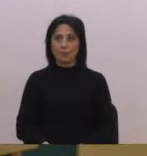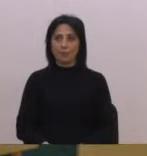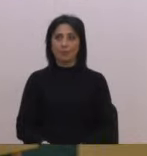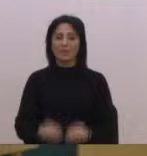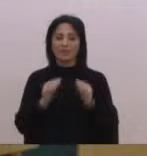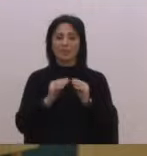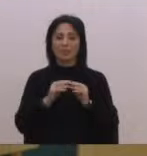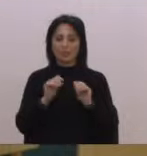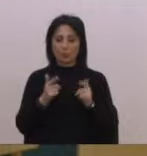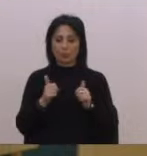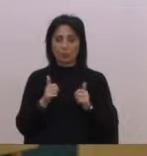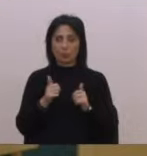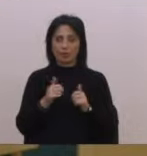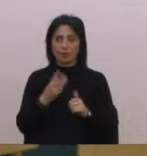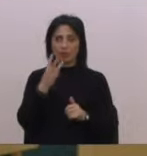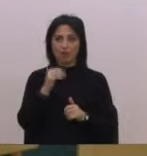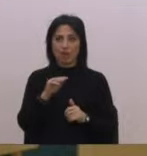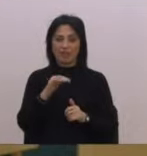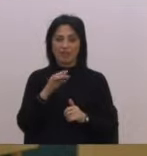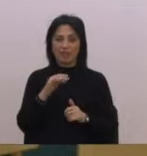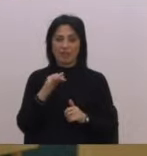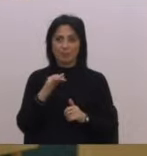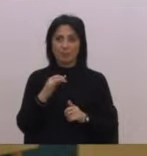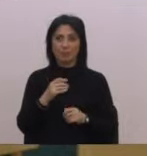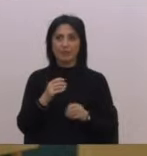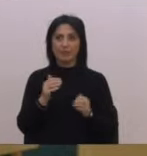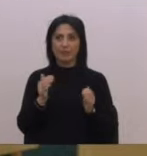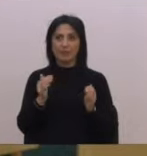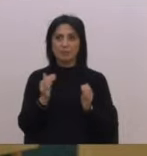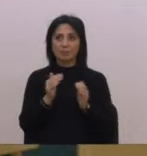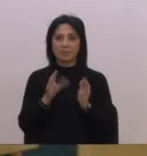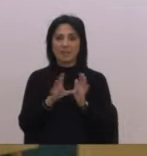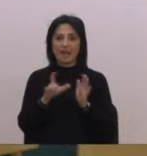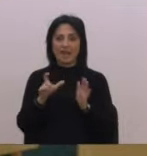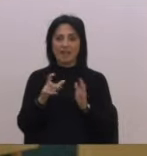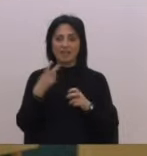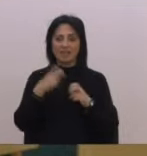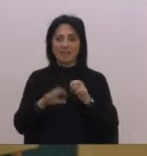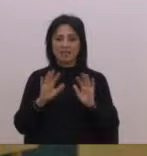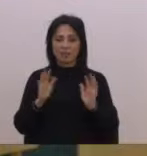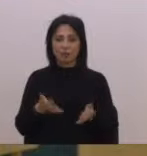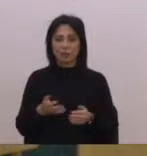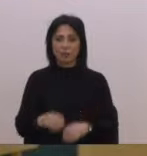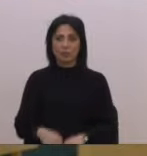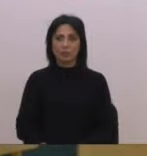Ისევე როგორც შატილში ცირე ჰესის დაზიანების შემთხვევაშიც.